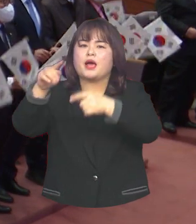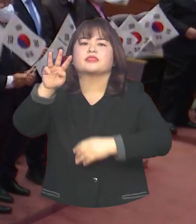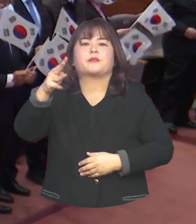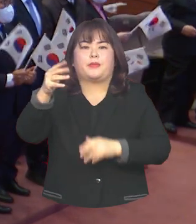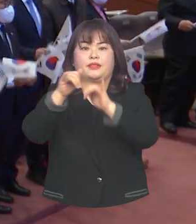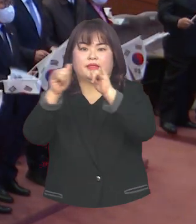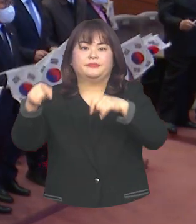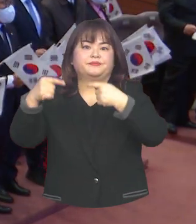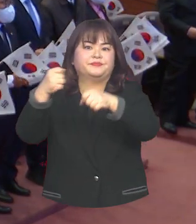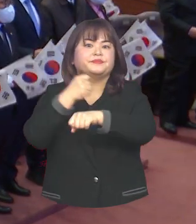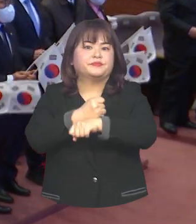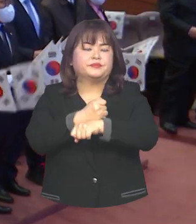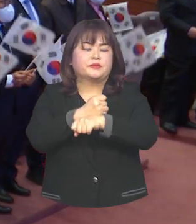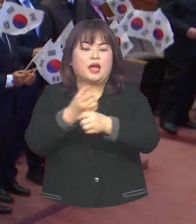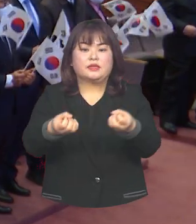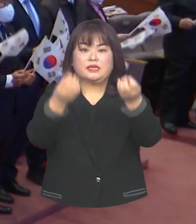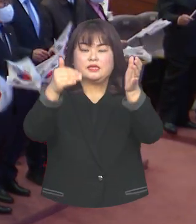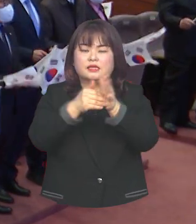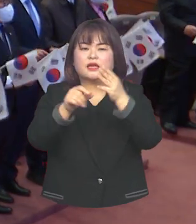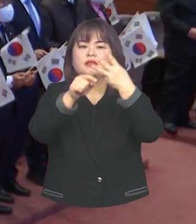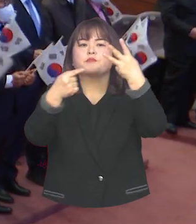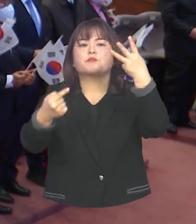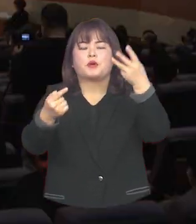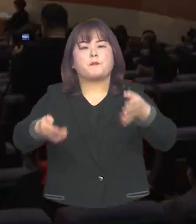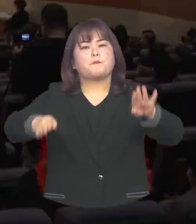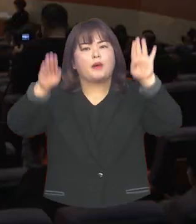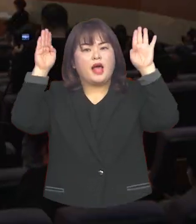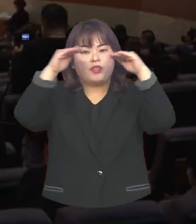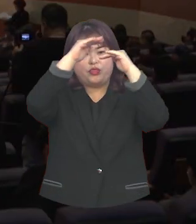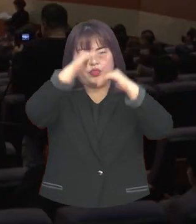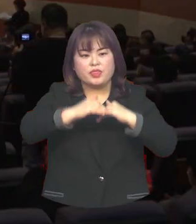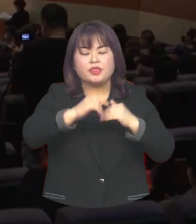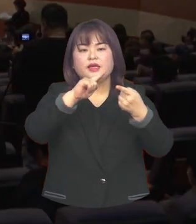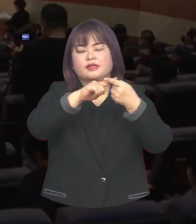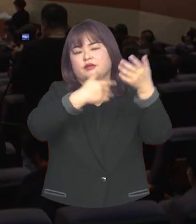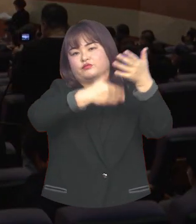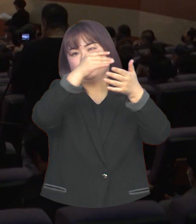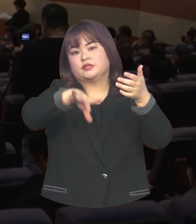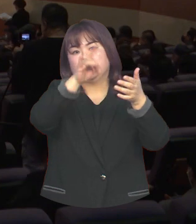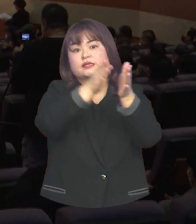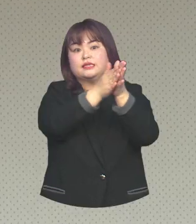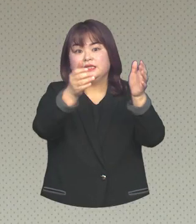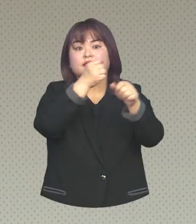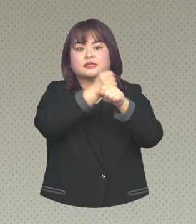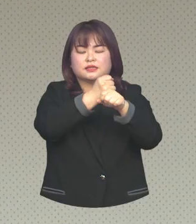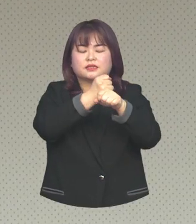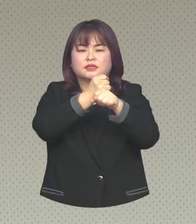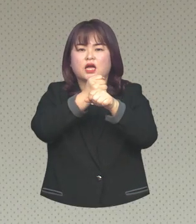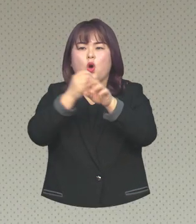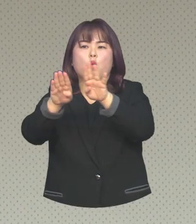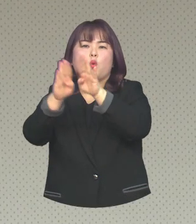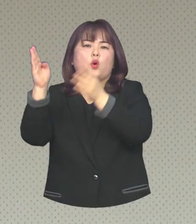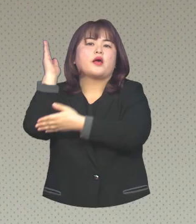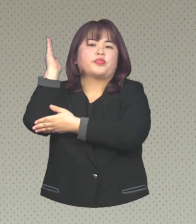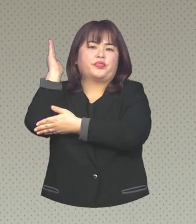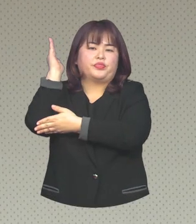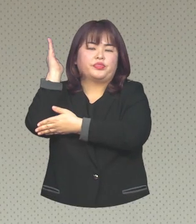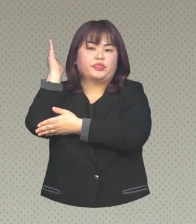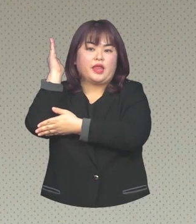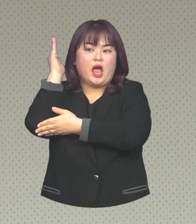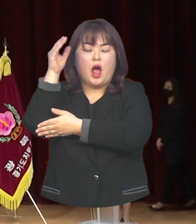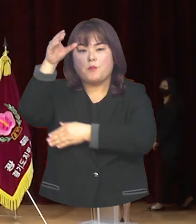명이 참석했습니다. 식은 3.1 만세운동의 역사를 담은 식전 영상 상영을 시작으로 독립선언서